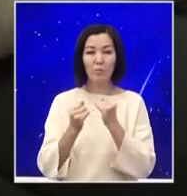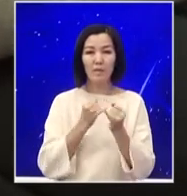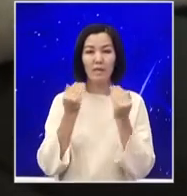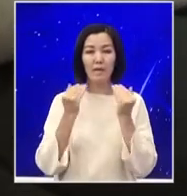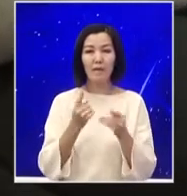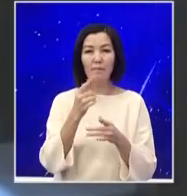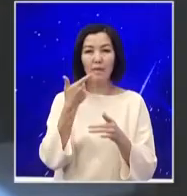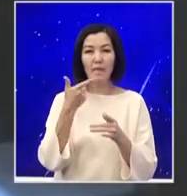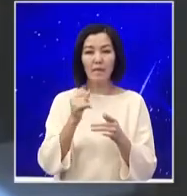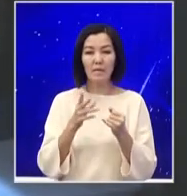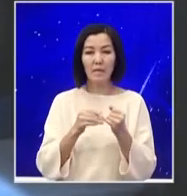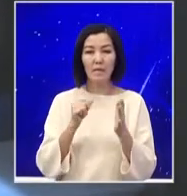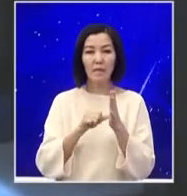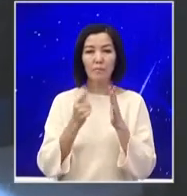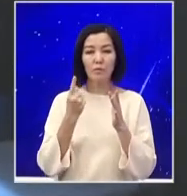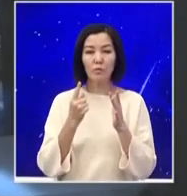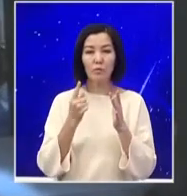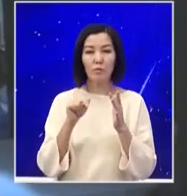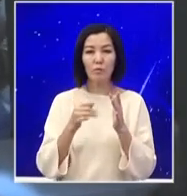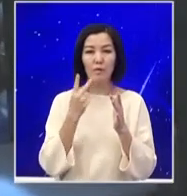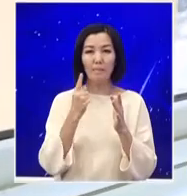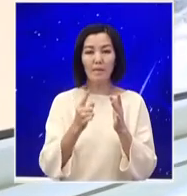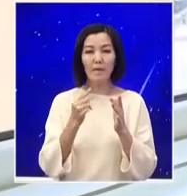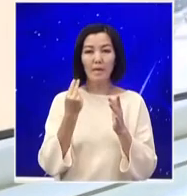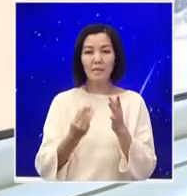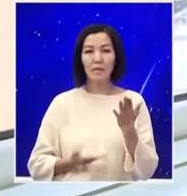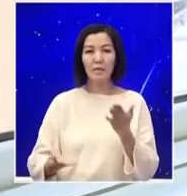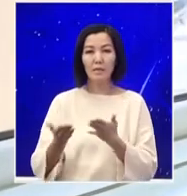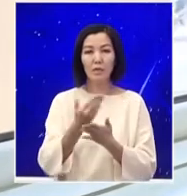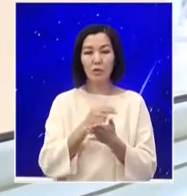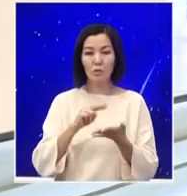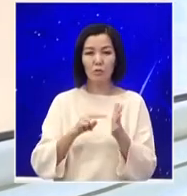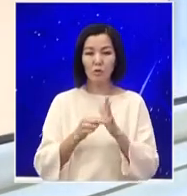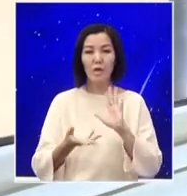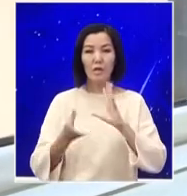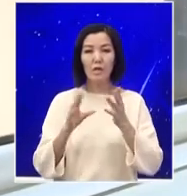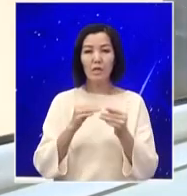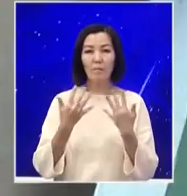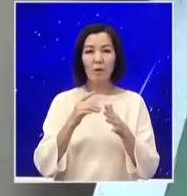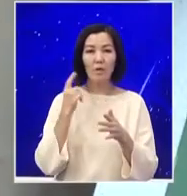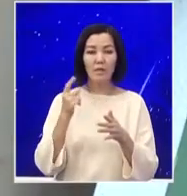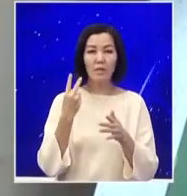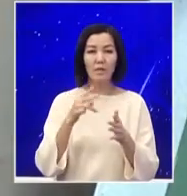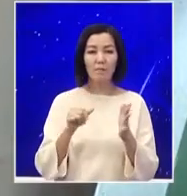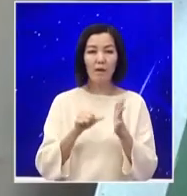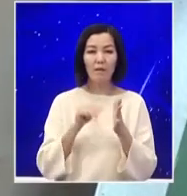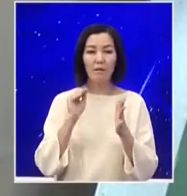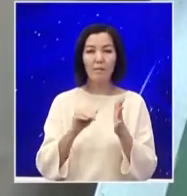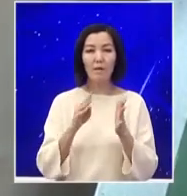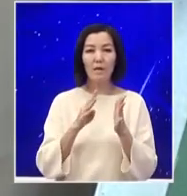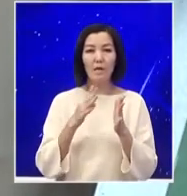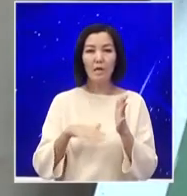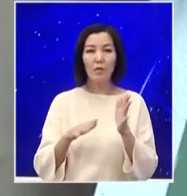әр гектарына 64,1 центнерден жүгері алуды жоспарлап отыр. Жалпы шаруалар 26,59 гектар алқаптан